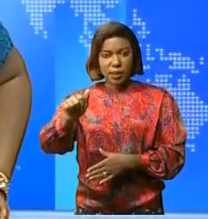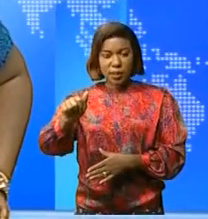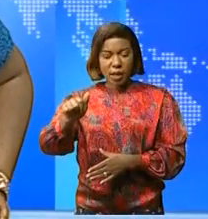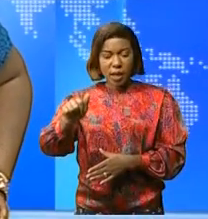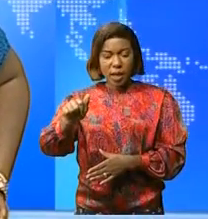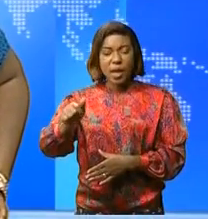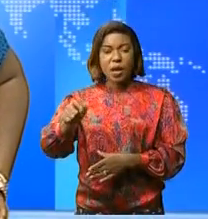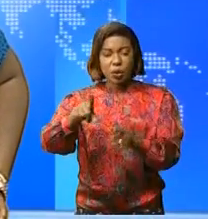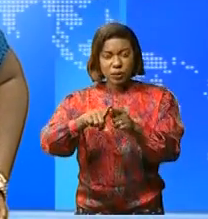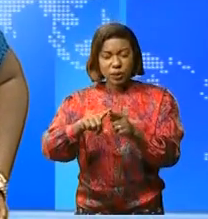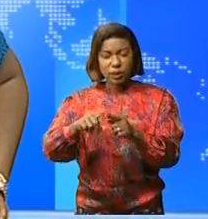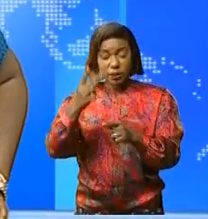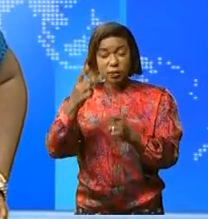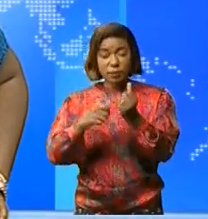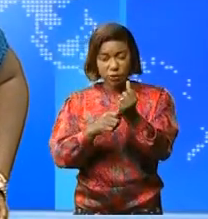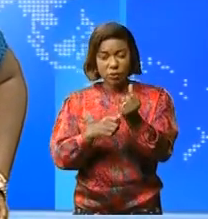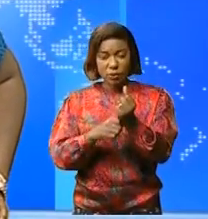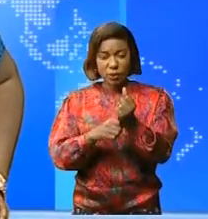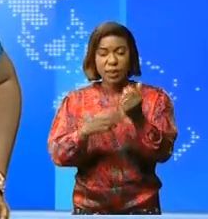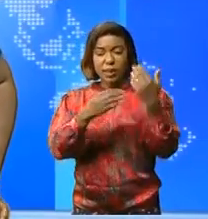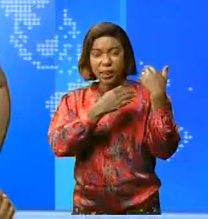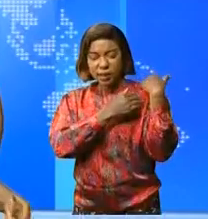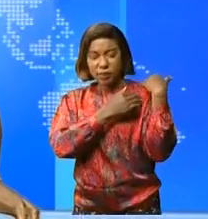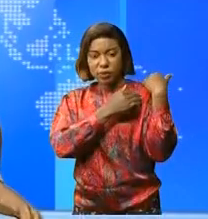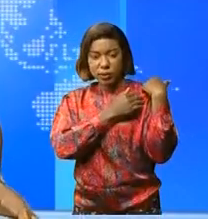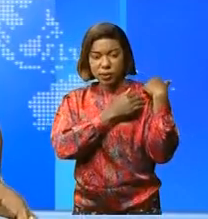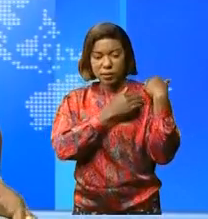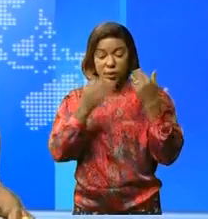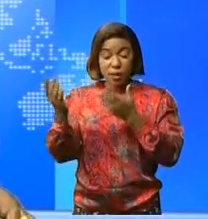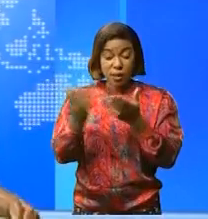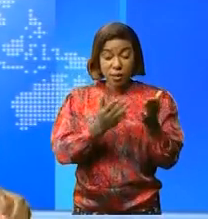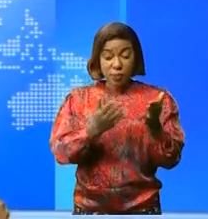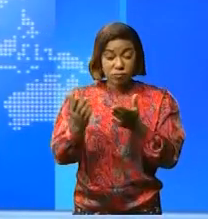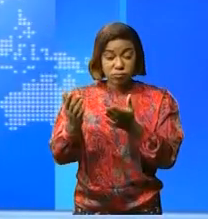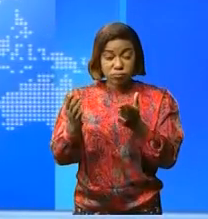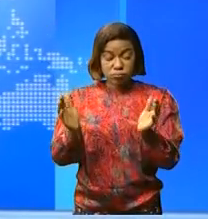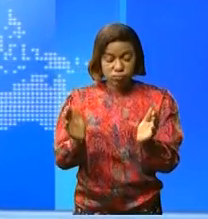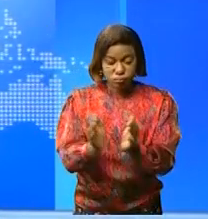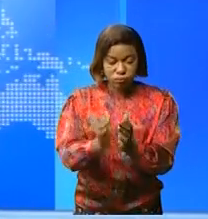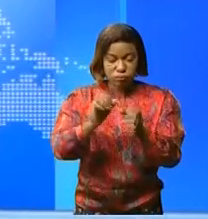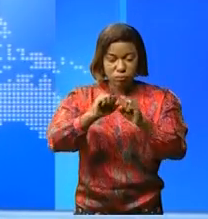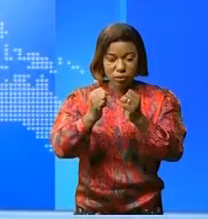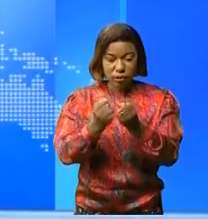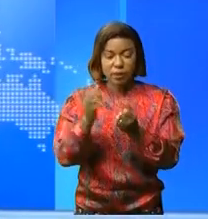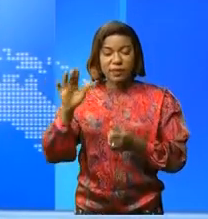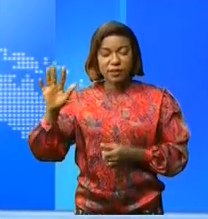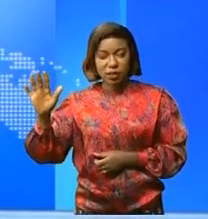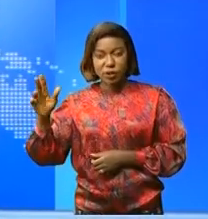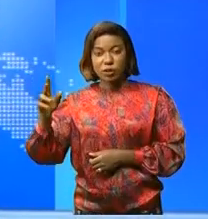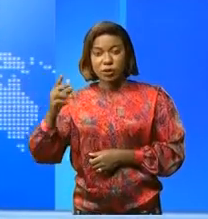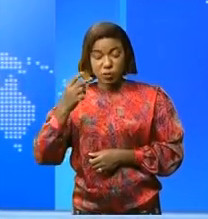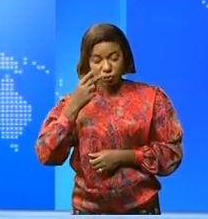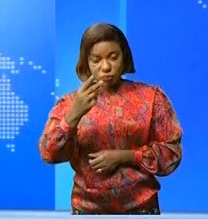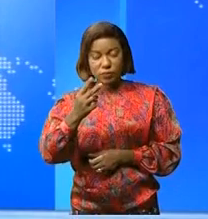Koussasuka et M. Mabelo, responsables de petites et moyennes entreprises dans la ville de Kinshasa.